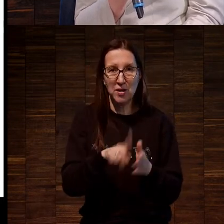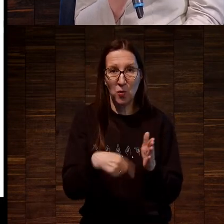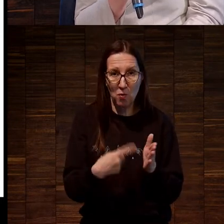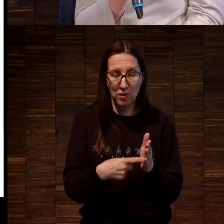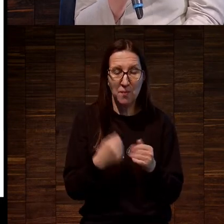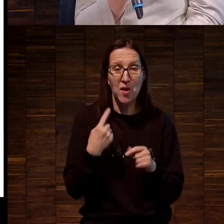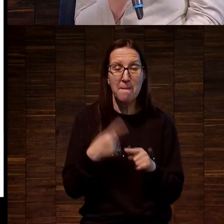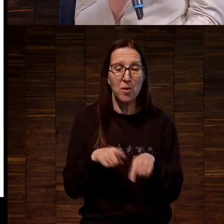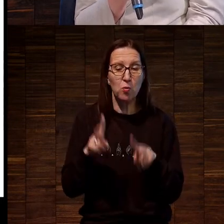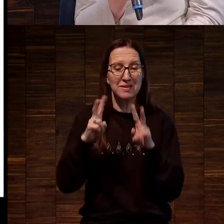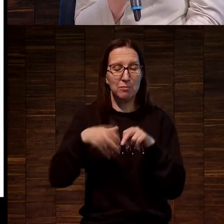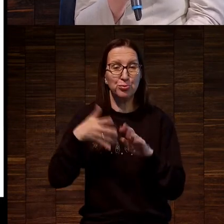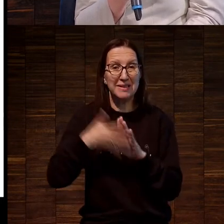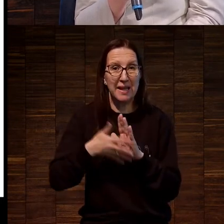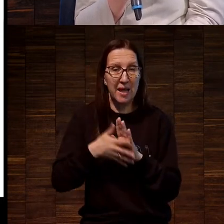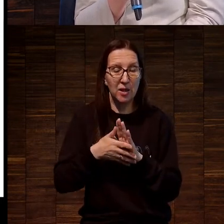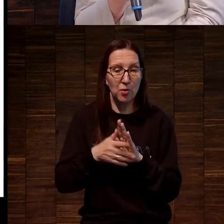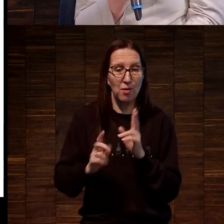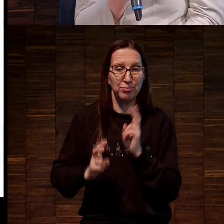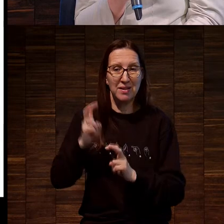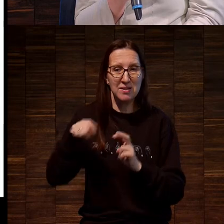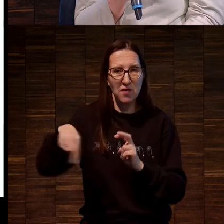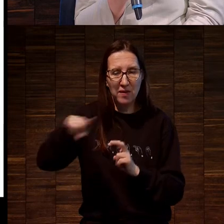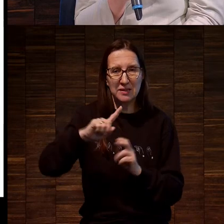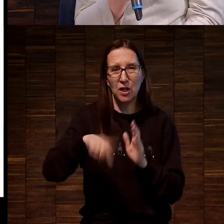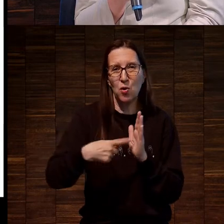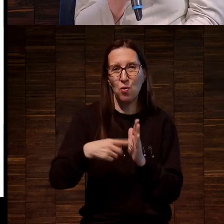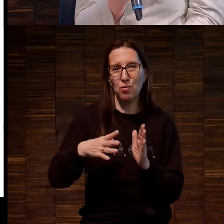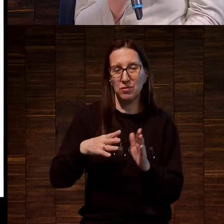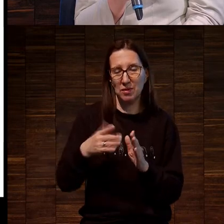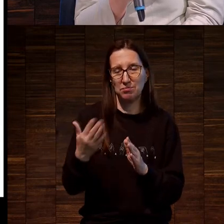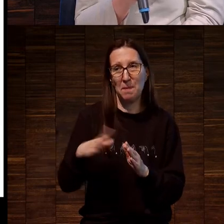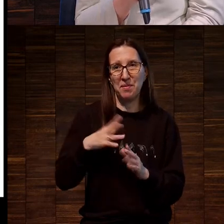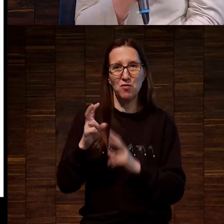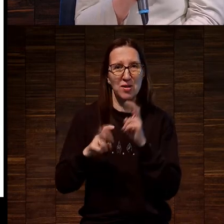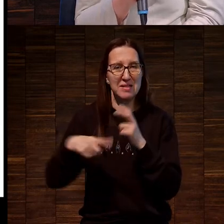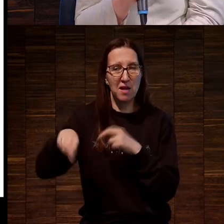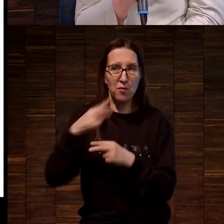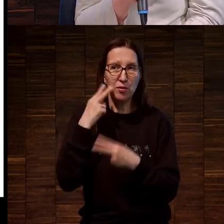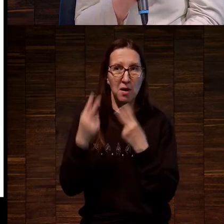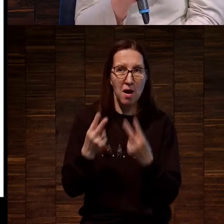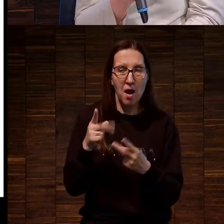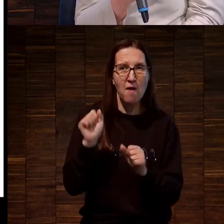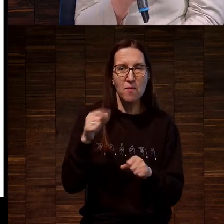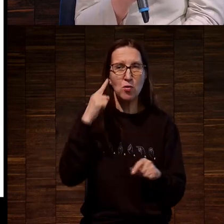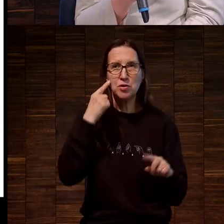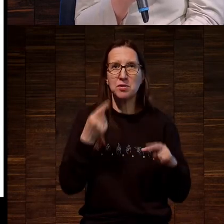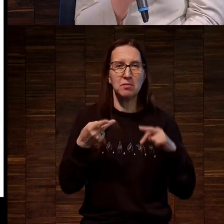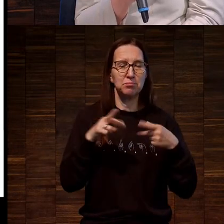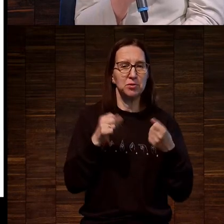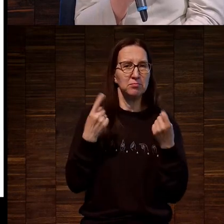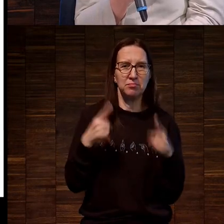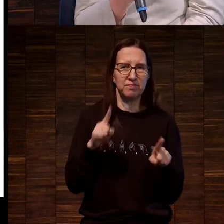заводские пространства, вы можете совершенно иначе посмотреть на знакомый вам ландшафт.